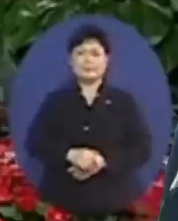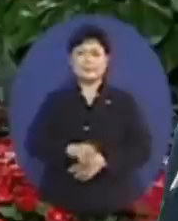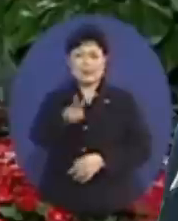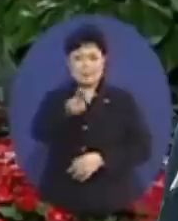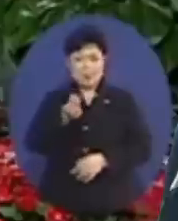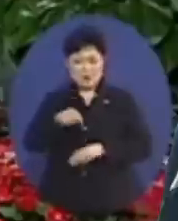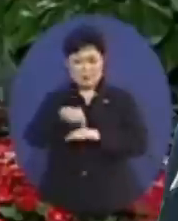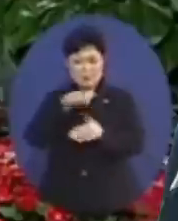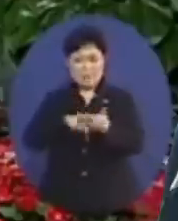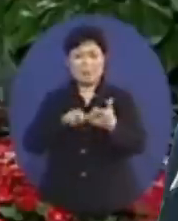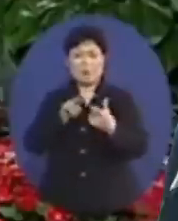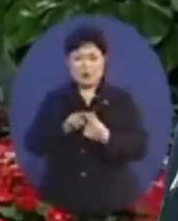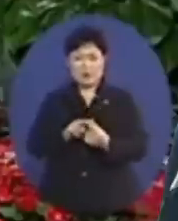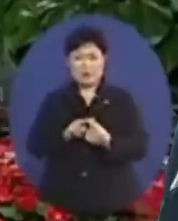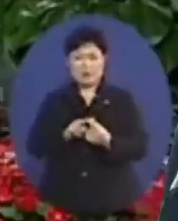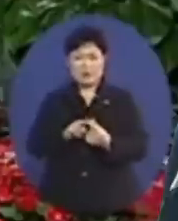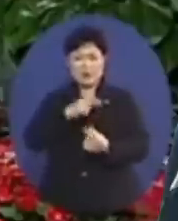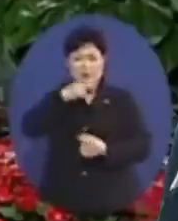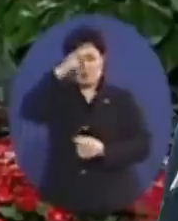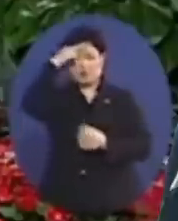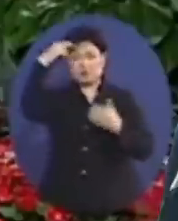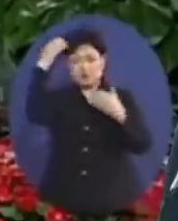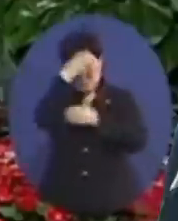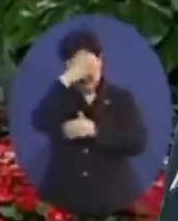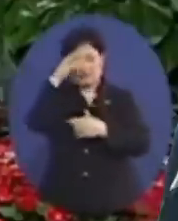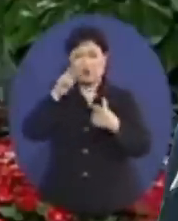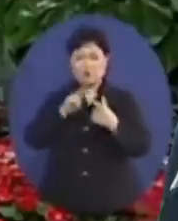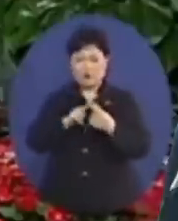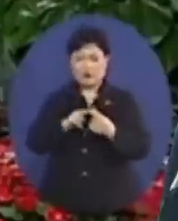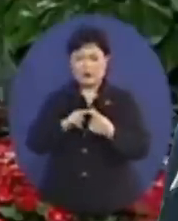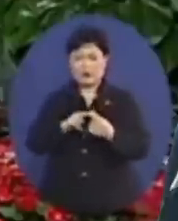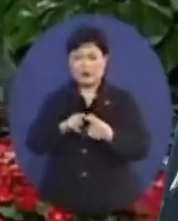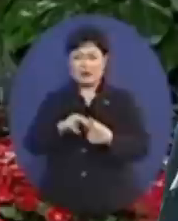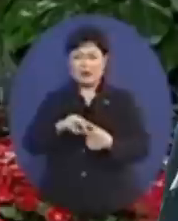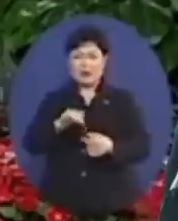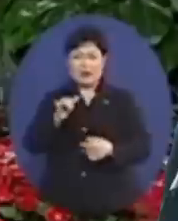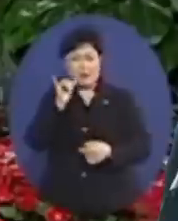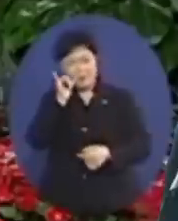미워하는 마음, 술 취하는 것, 아편 중독,